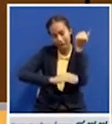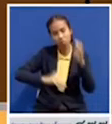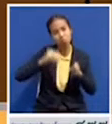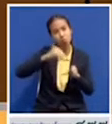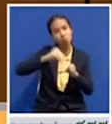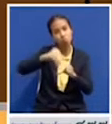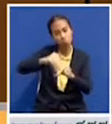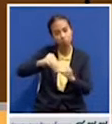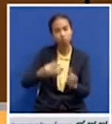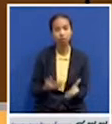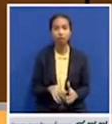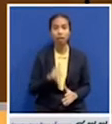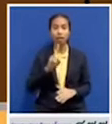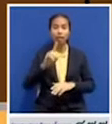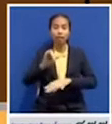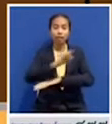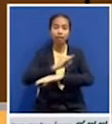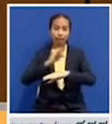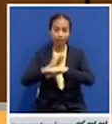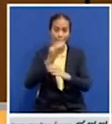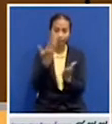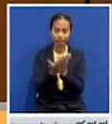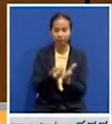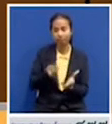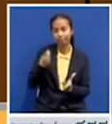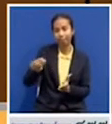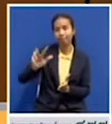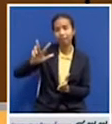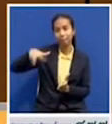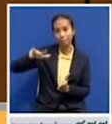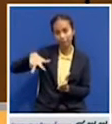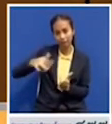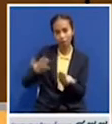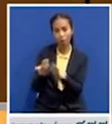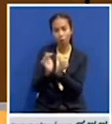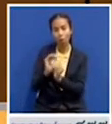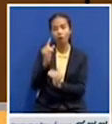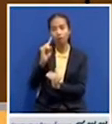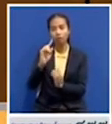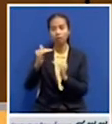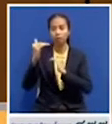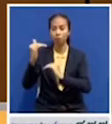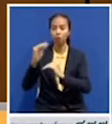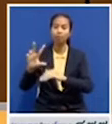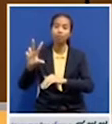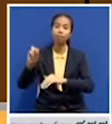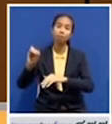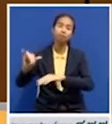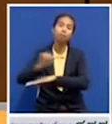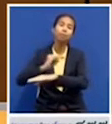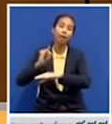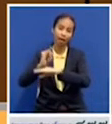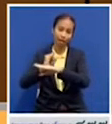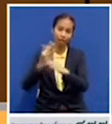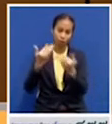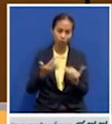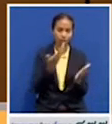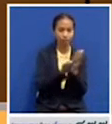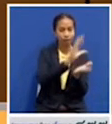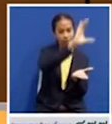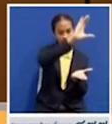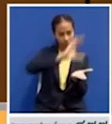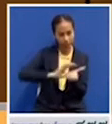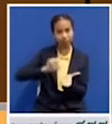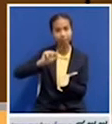ครับในอัตราไร่ละ 3,000 บาทครอบครัวหนึ่งไม่เกิน30ไร่ซึ่งขณะนี้อนุมัติมาแล้ว20ล้านบาท